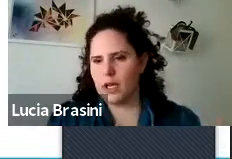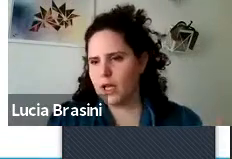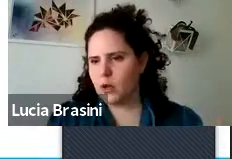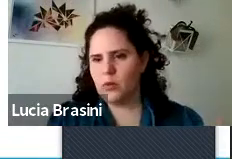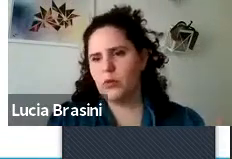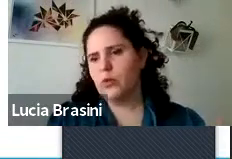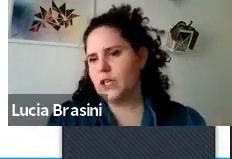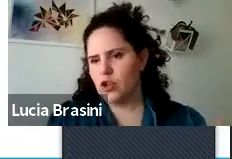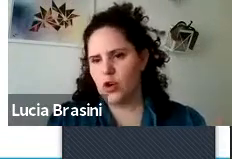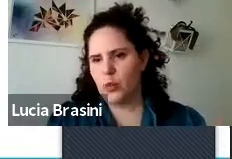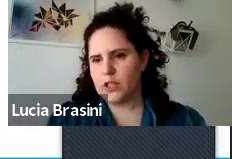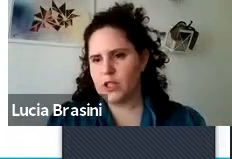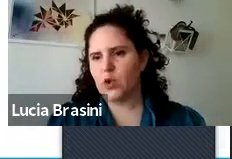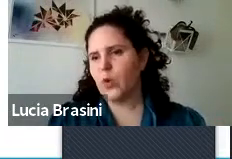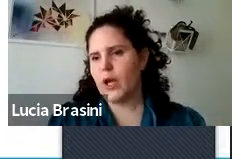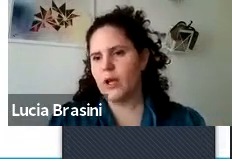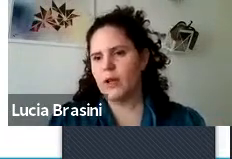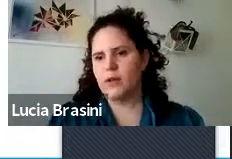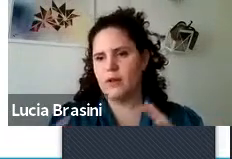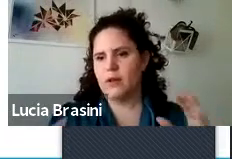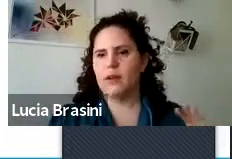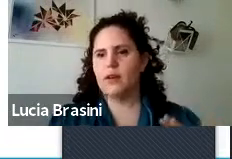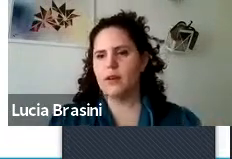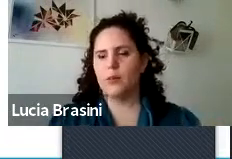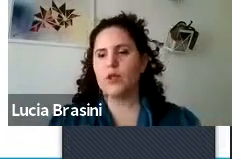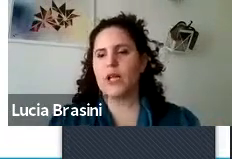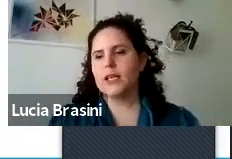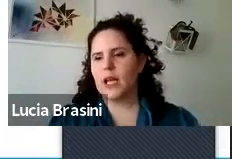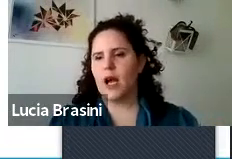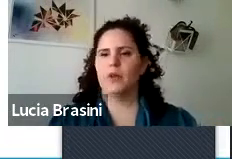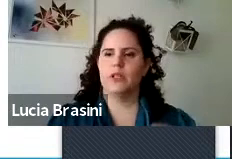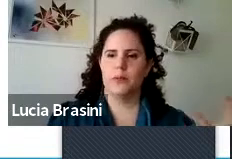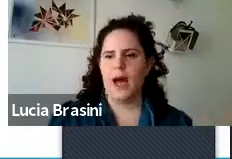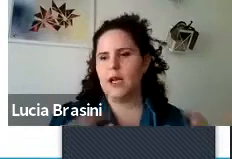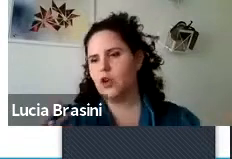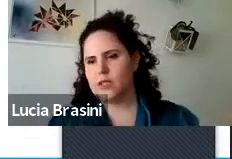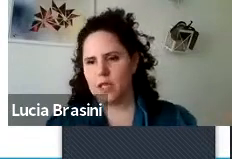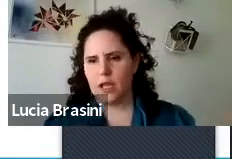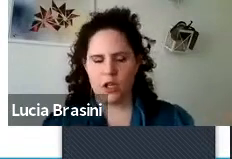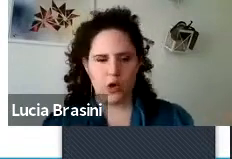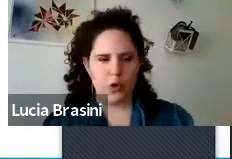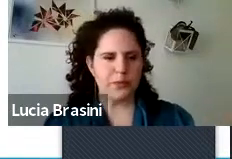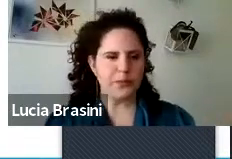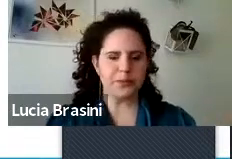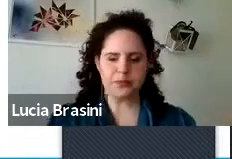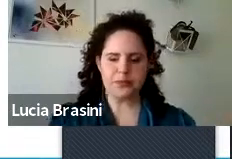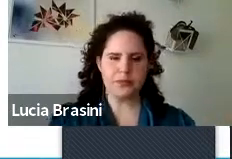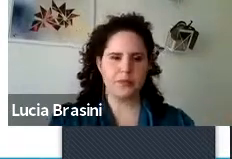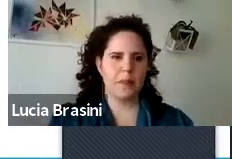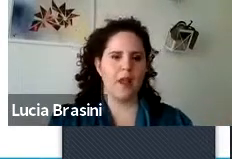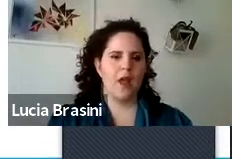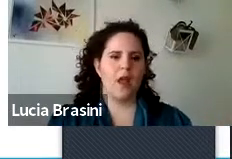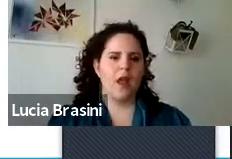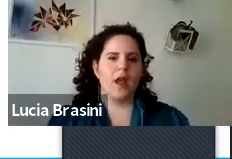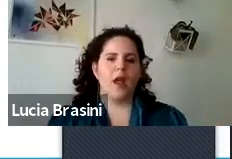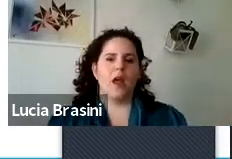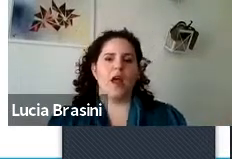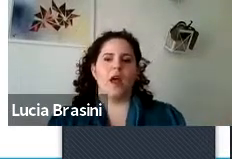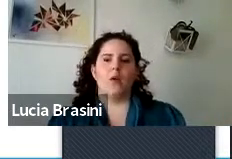anche persone che uniscono queste due modalità, quindi parlano e seguono.